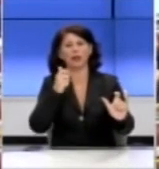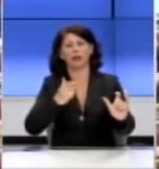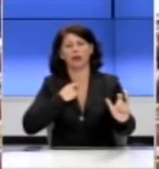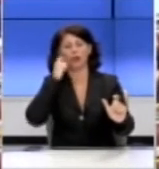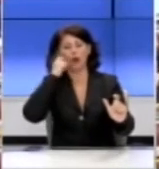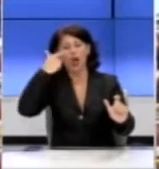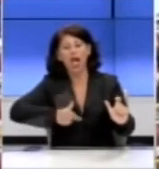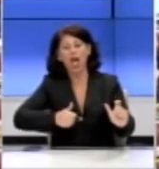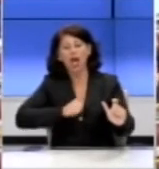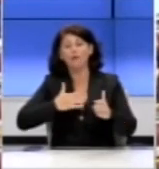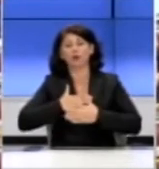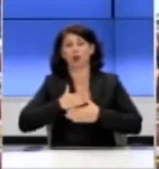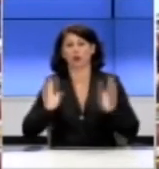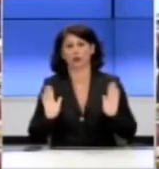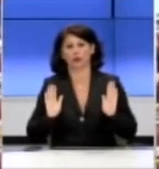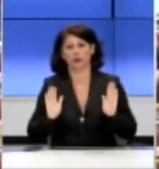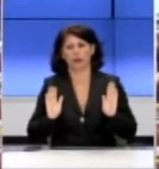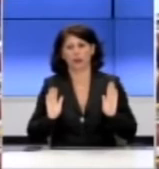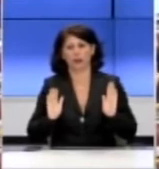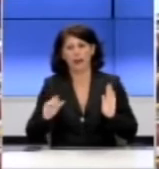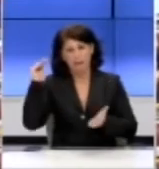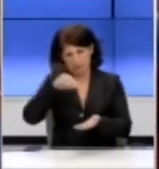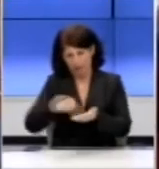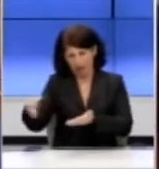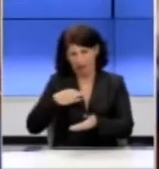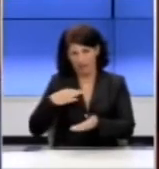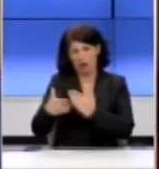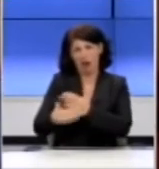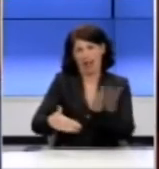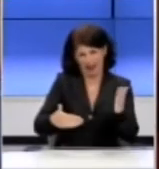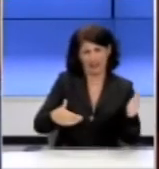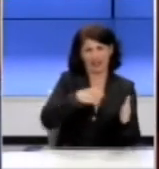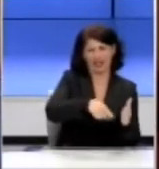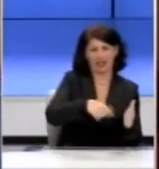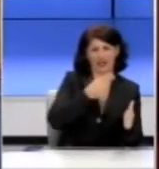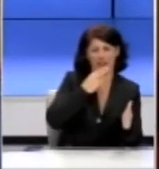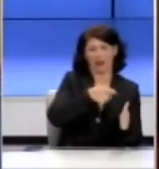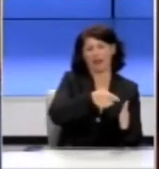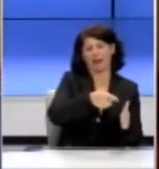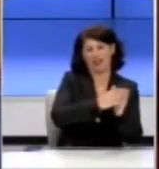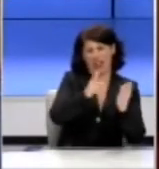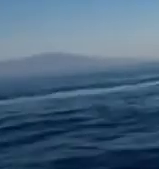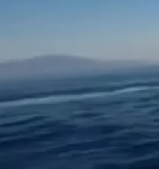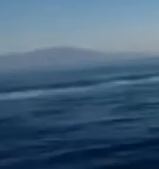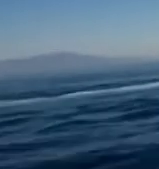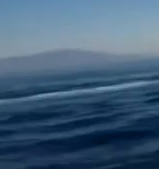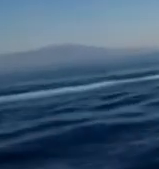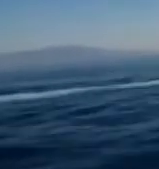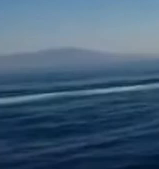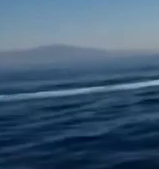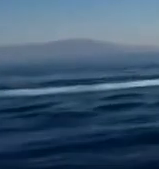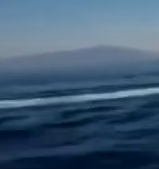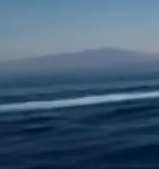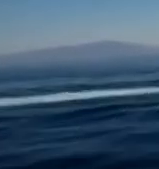της Αιγαλίτιδας ζώνης στη θαλάσσια περιοχή του Ιωνίου και των Ιωνίων Νήσων μέχρι το ακροτήριο Τέναρο της Πελοποννήσου. Με οι